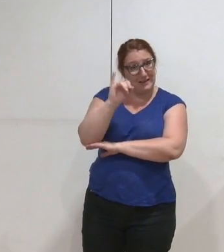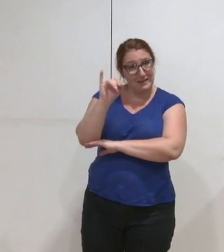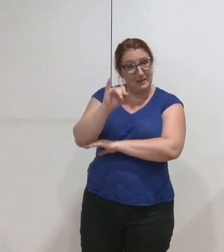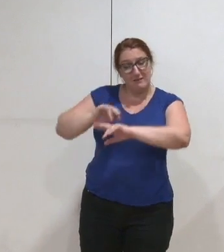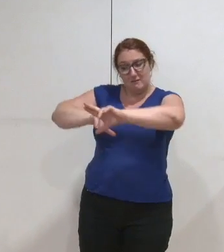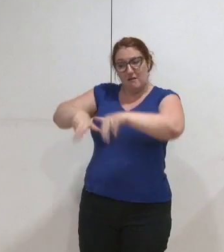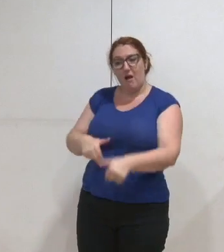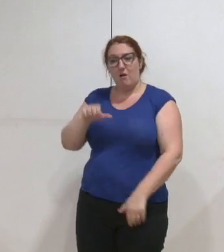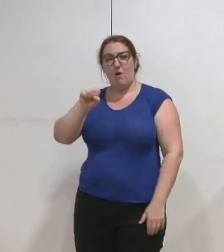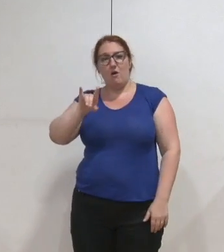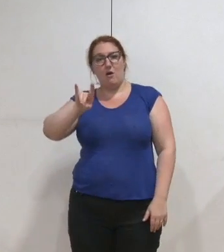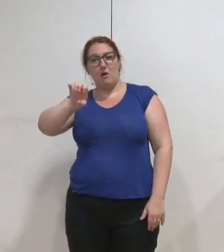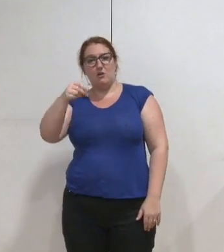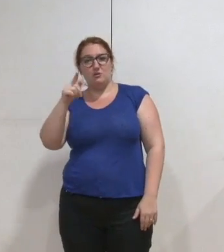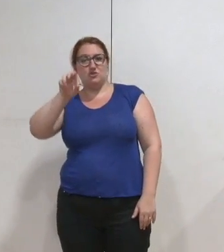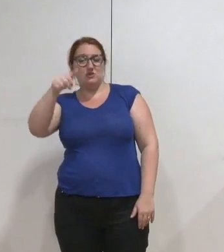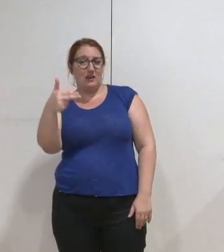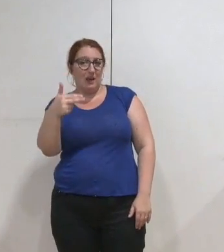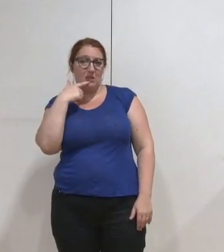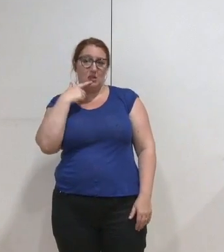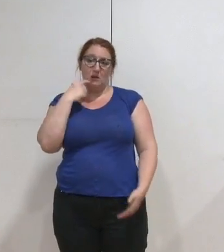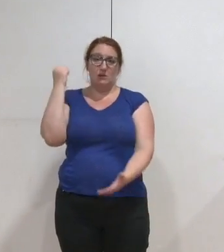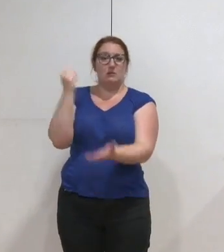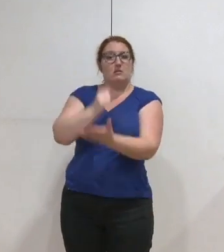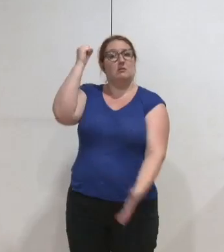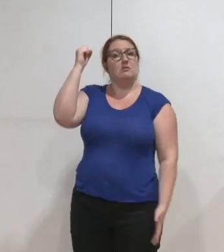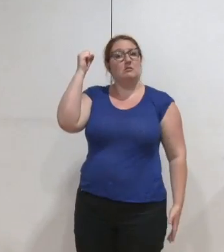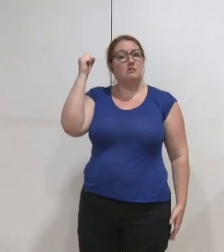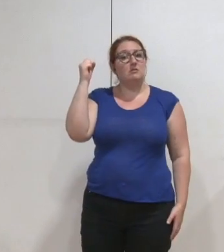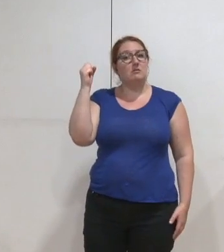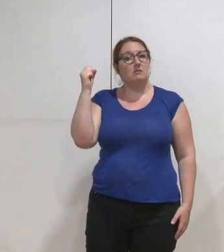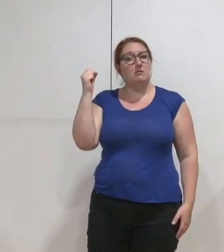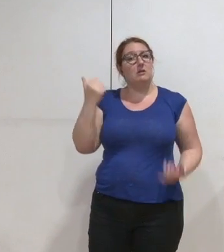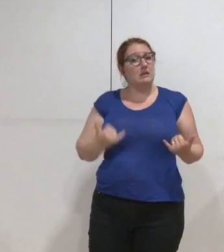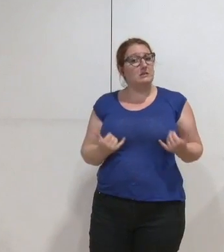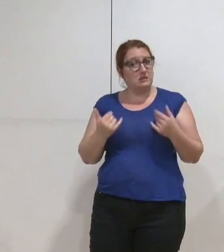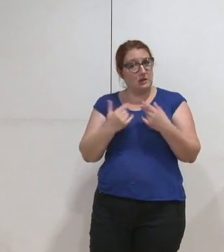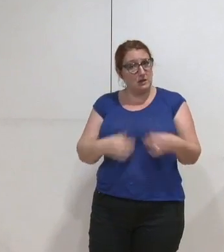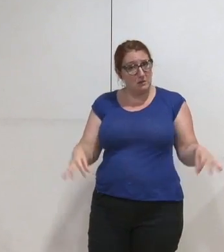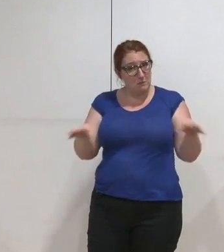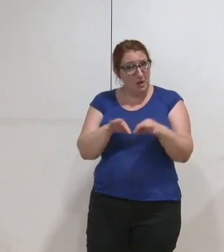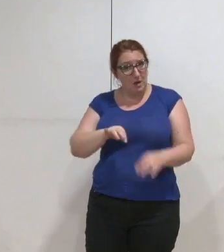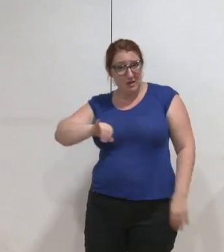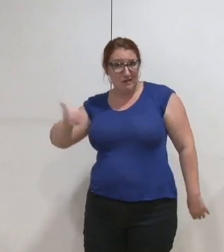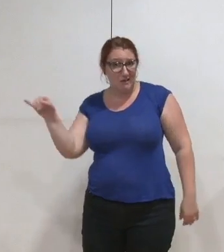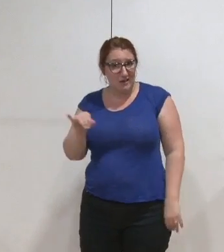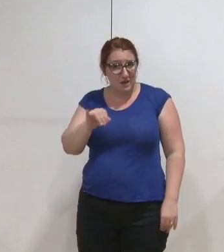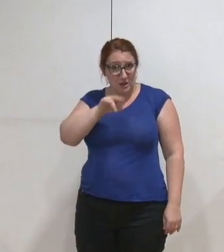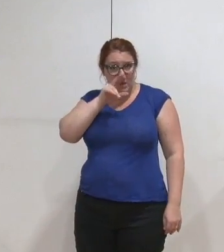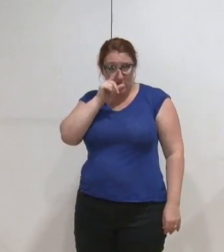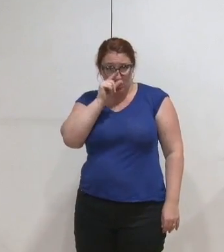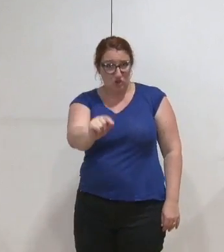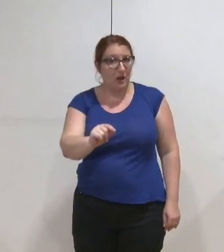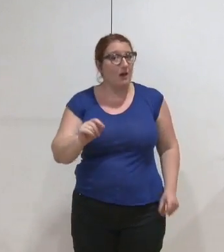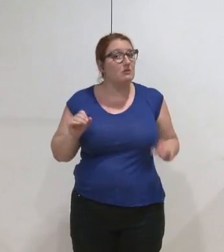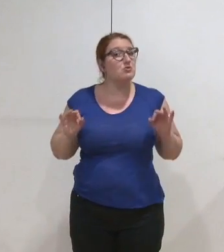Schengen sont rentrés en en action en vigueur dans notre pays c'était bien Jacques Chirac quand